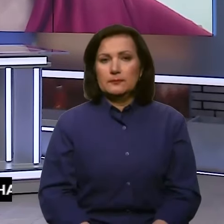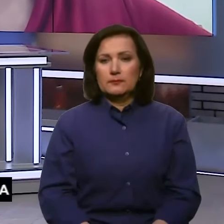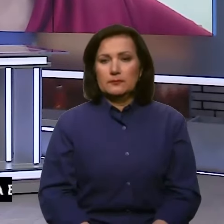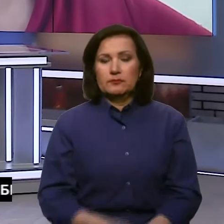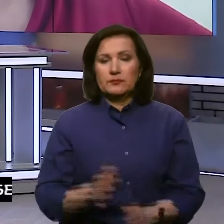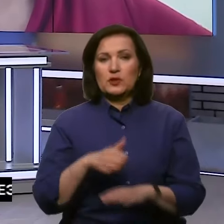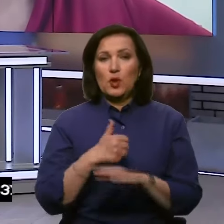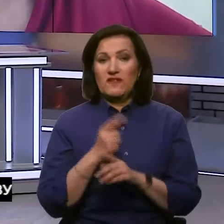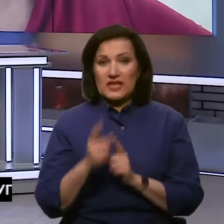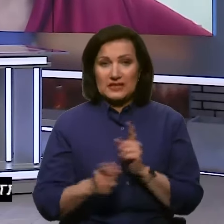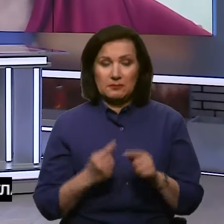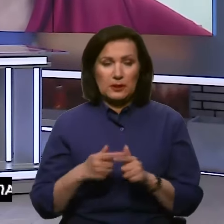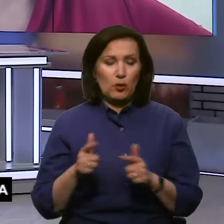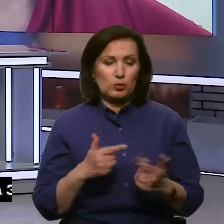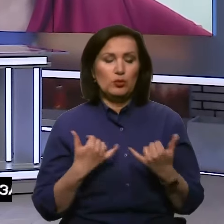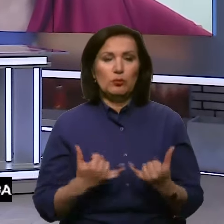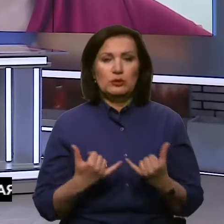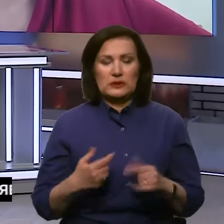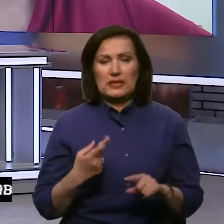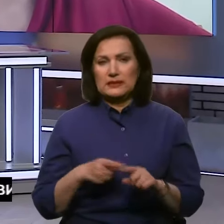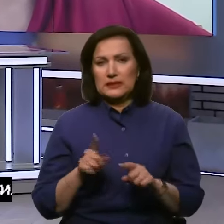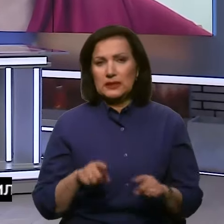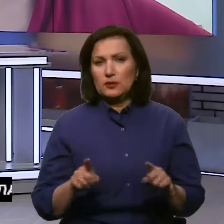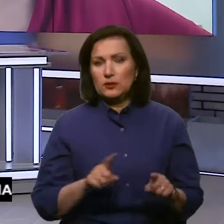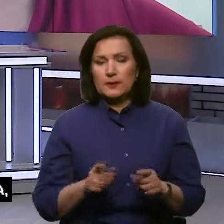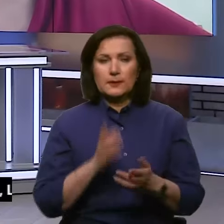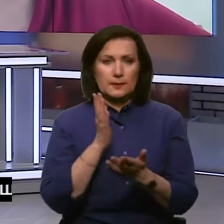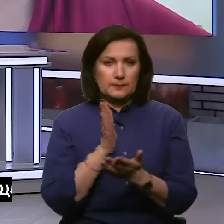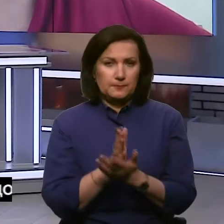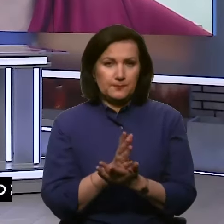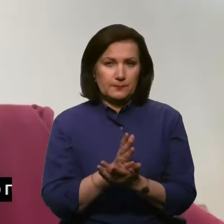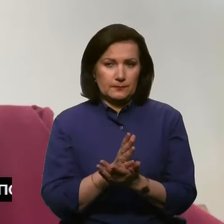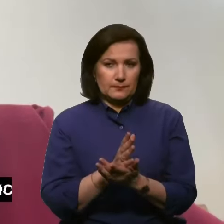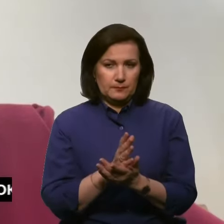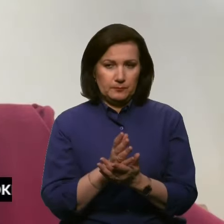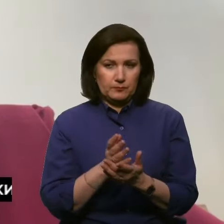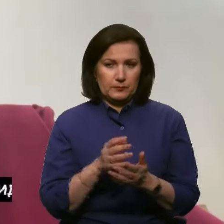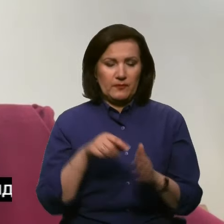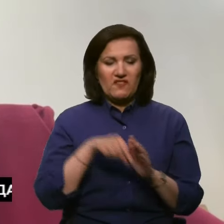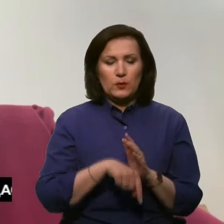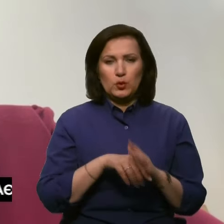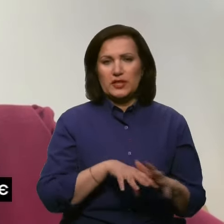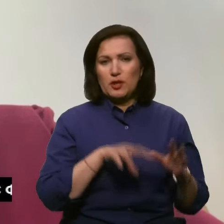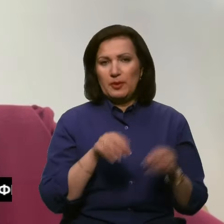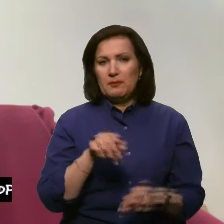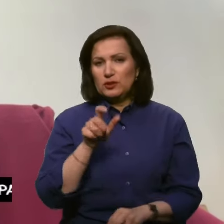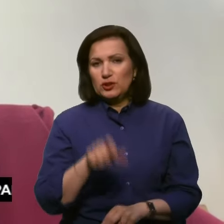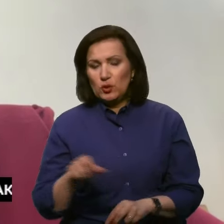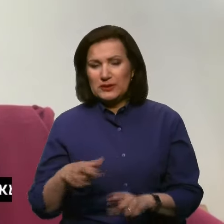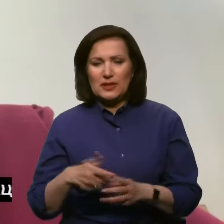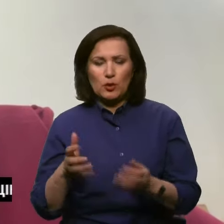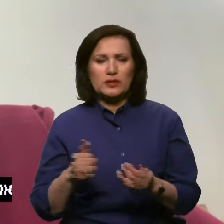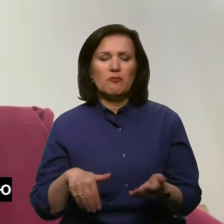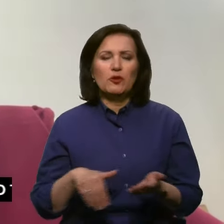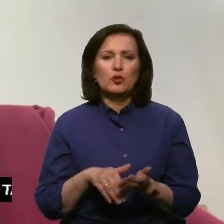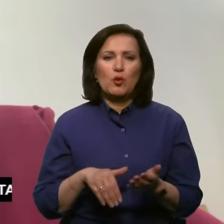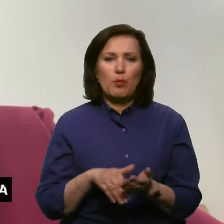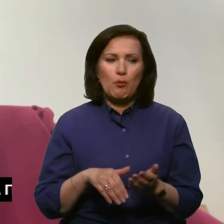Ну, головна зміна, яку готуємо ми зараз, це те, що є когорта внутрішньопереміщених осіб, які отримували